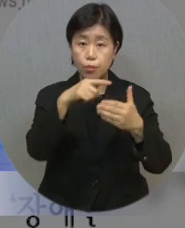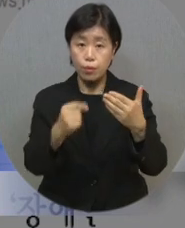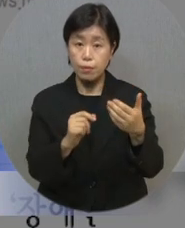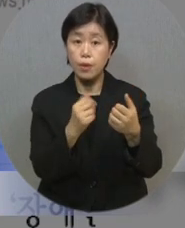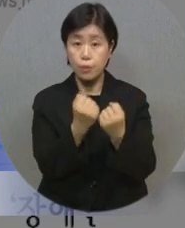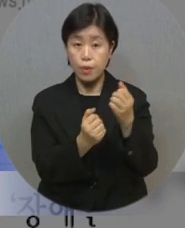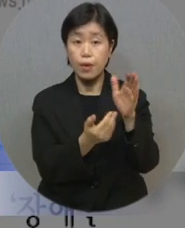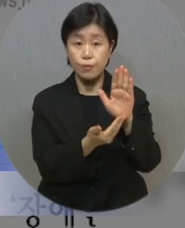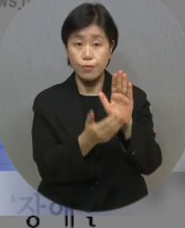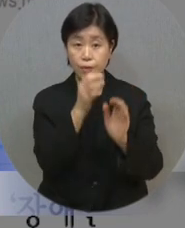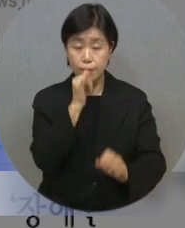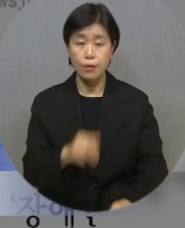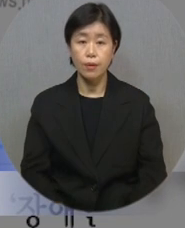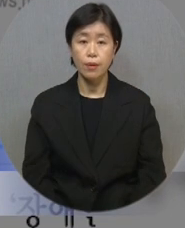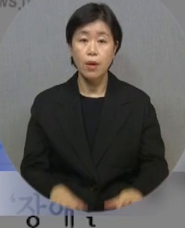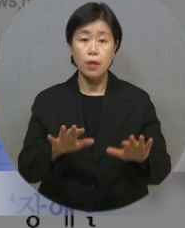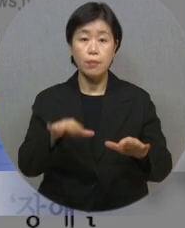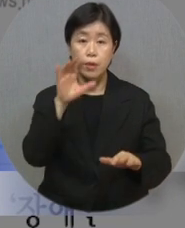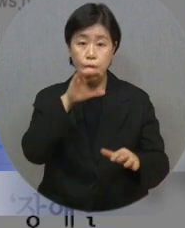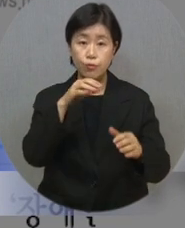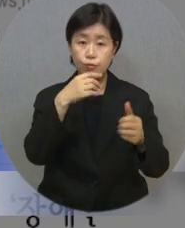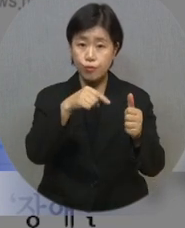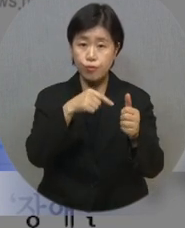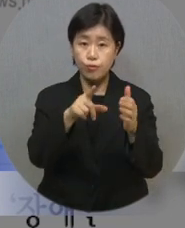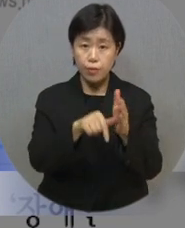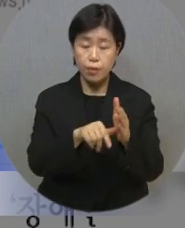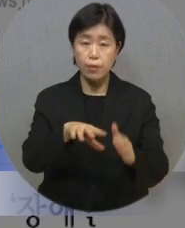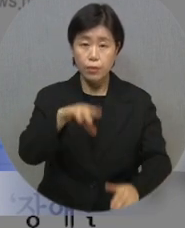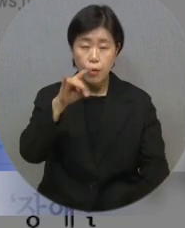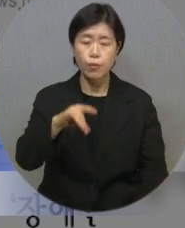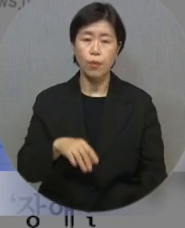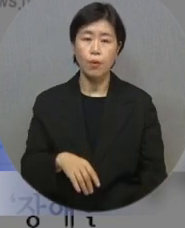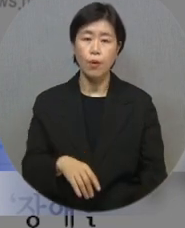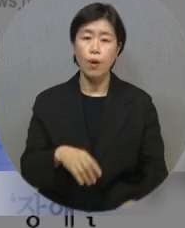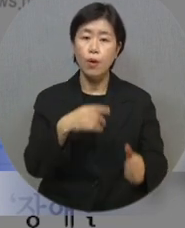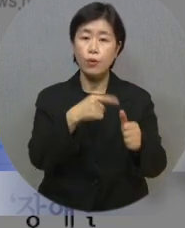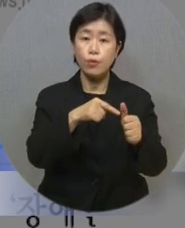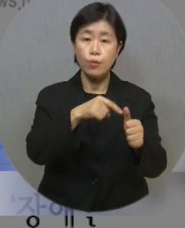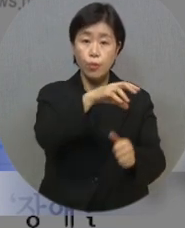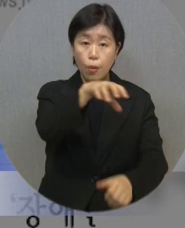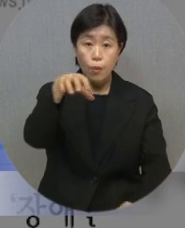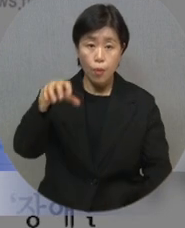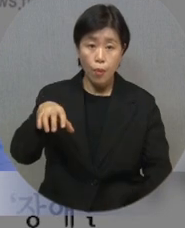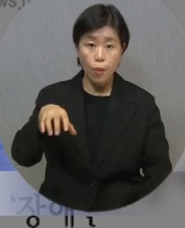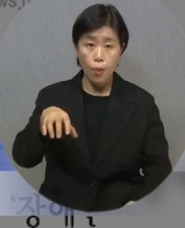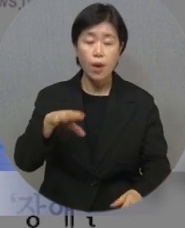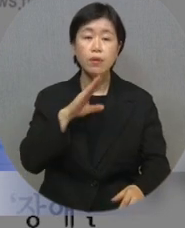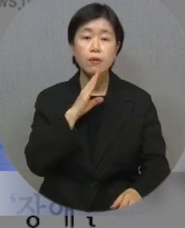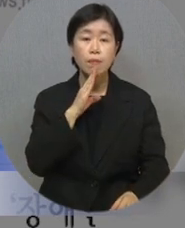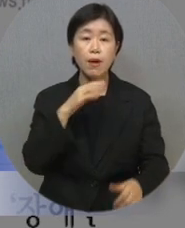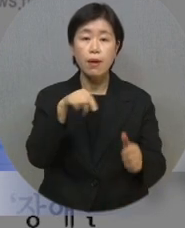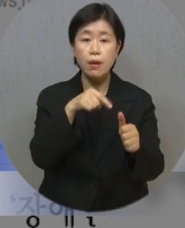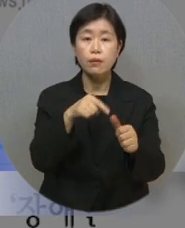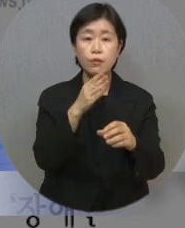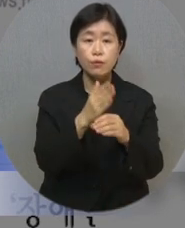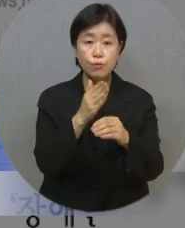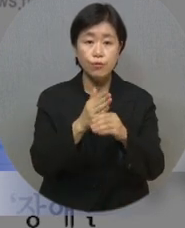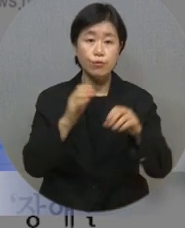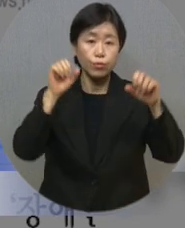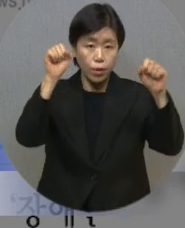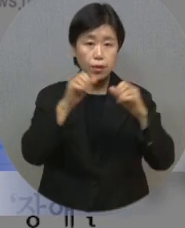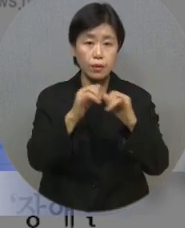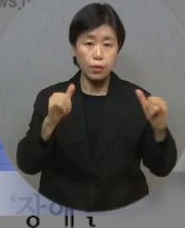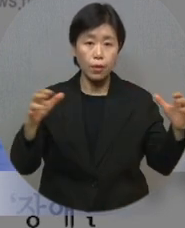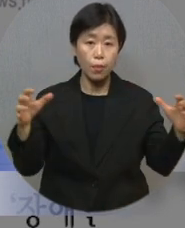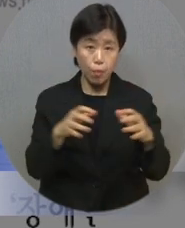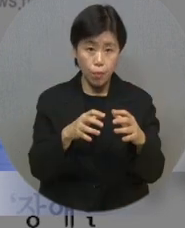있는데요 이번 연수에서는 처음으로 교육 현장에서 통합 체육을 지도하고 있는 현직 교사들이 연수생을 대상으로